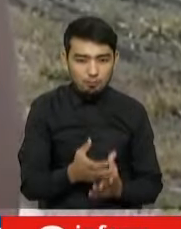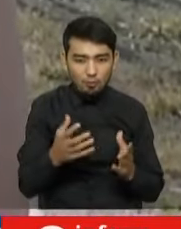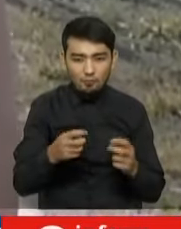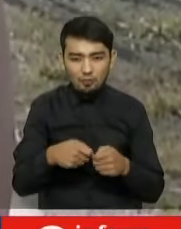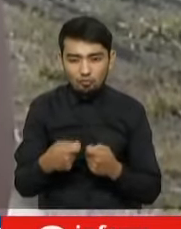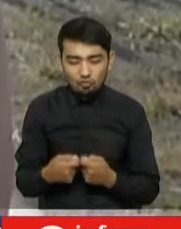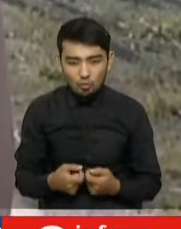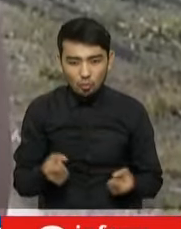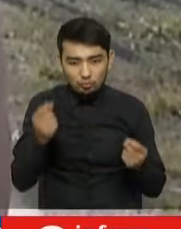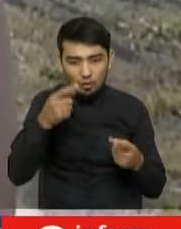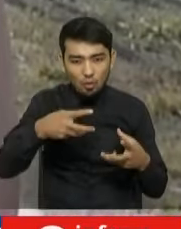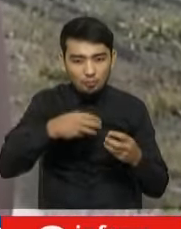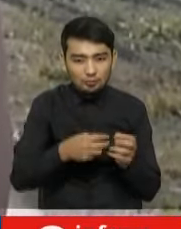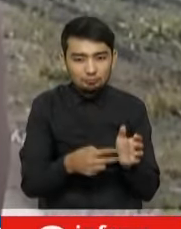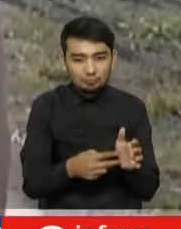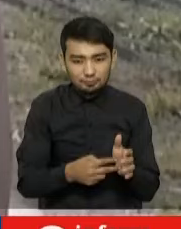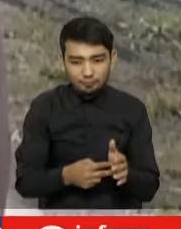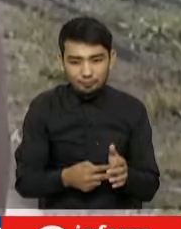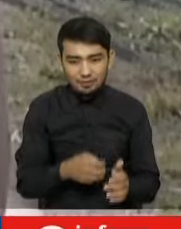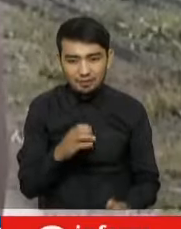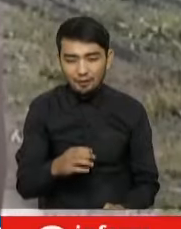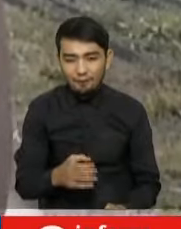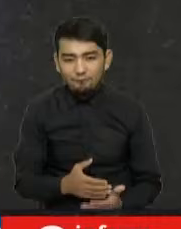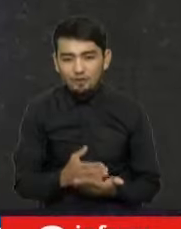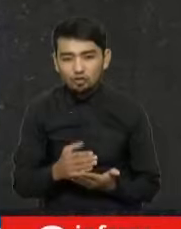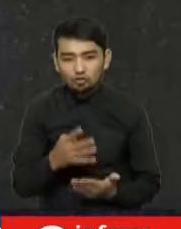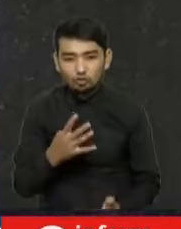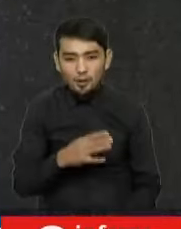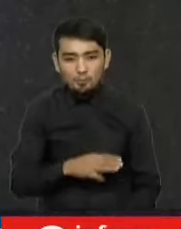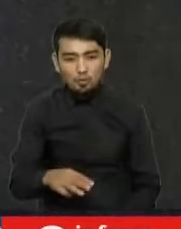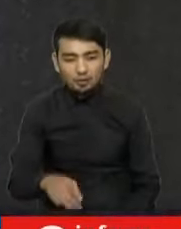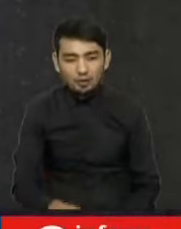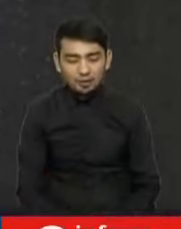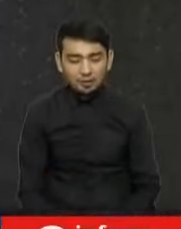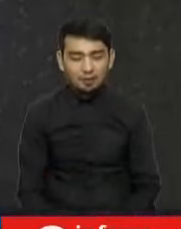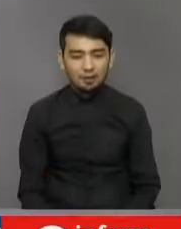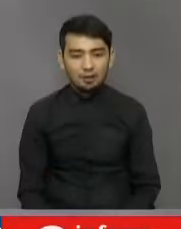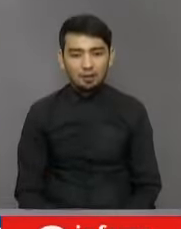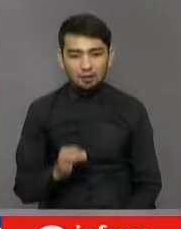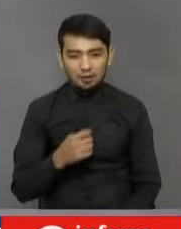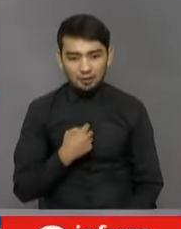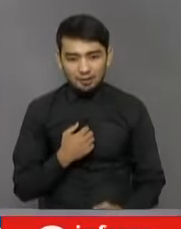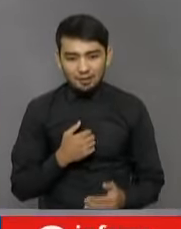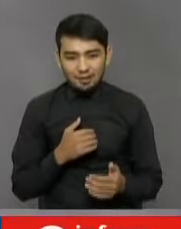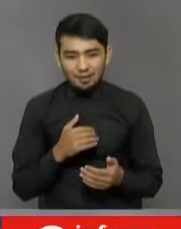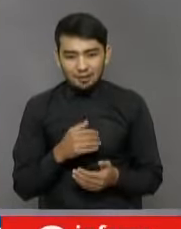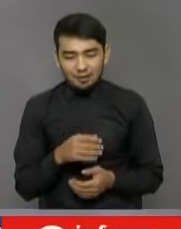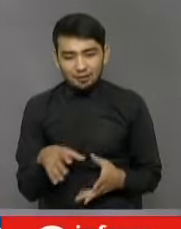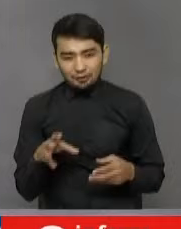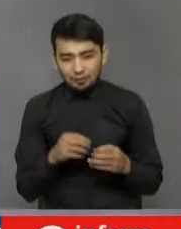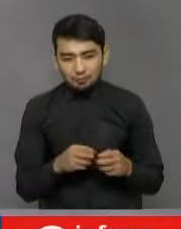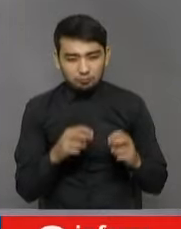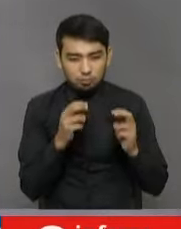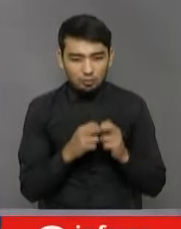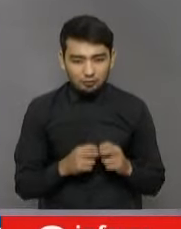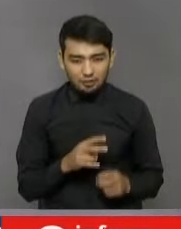нарушителей. Общая сумма штрафа свыше 4 миллионов тенге. Мы систематически выезжаем, значит, для проверки